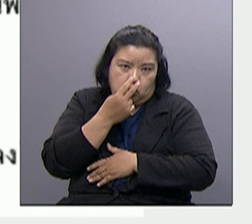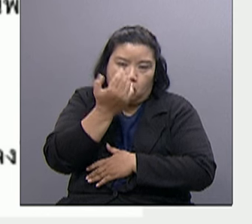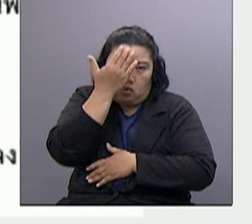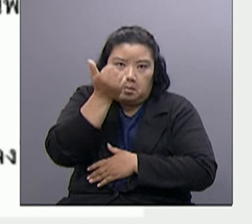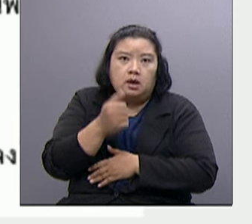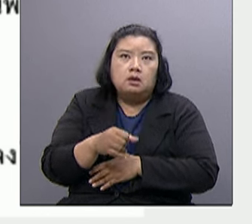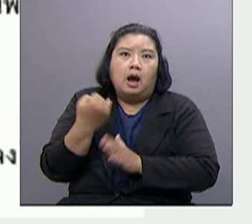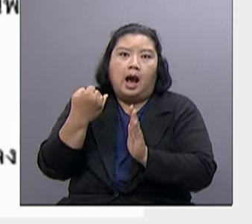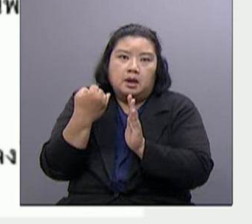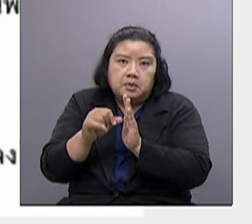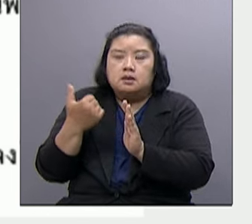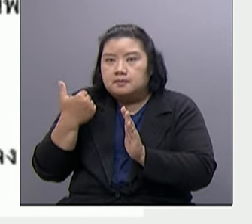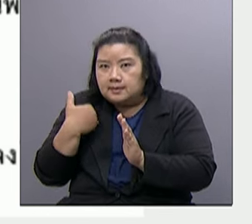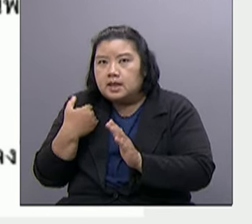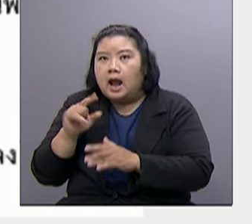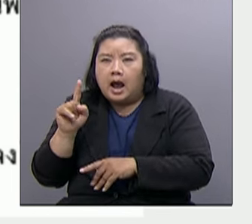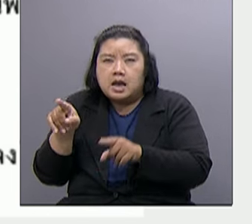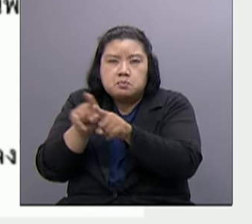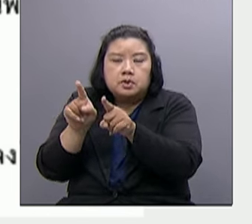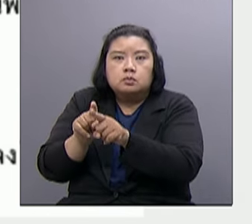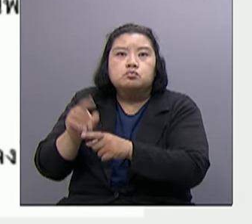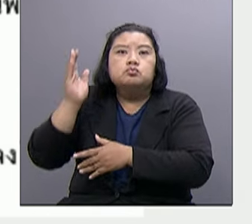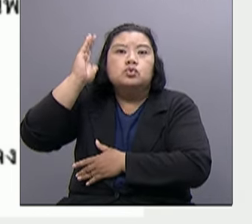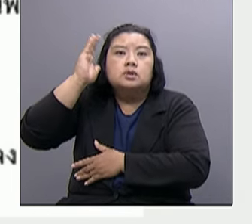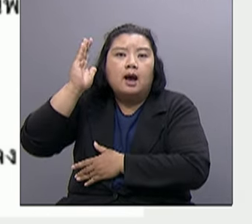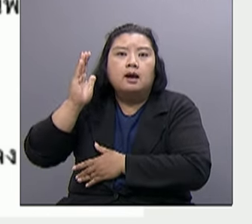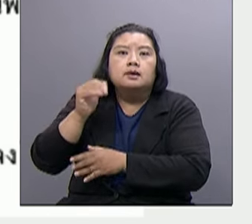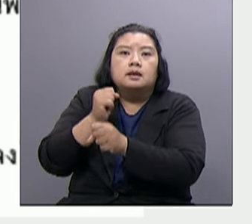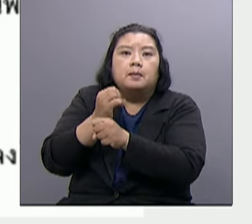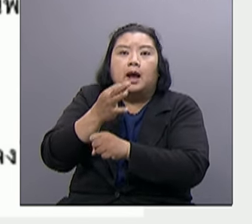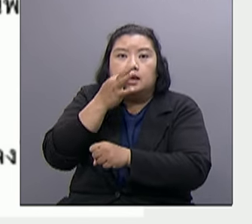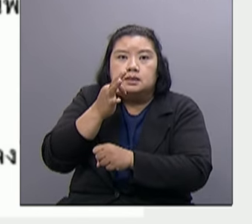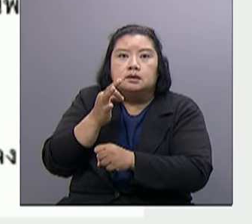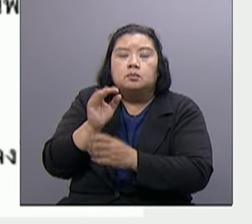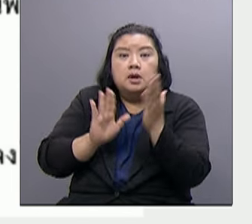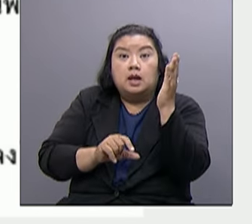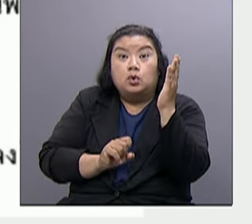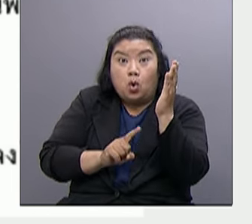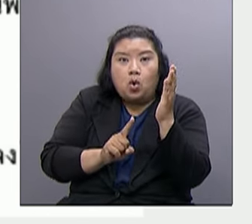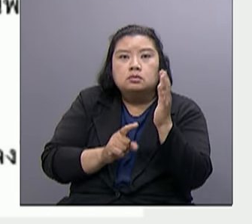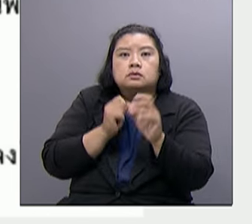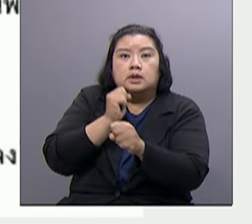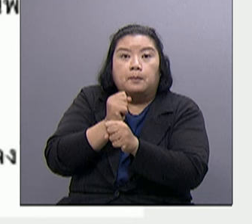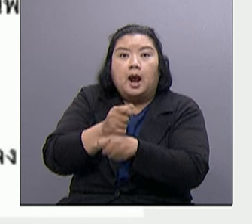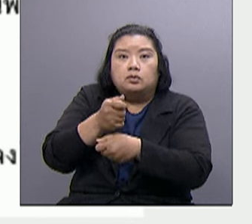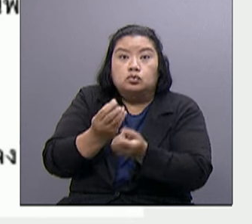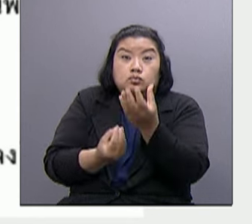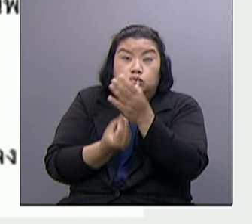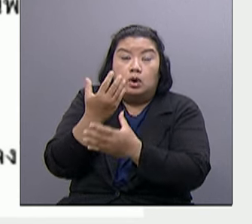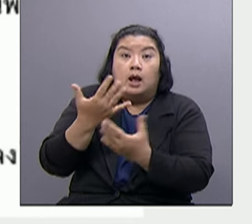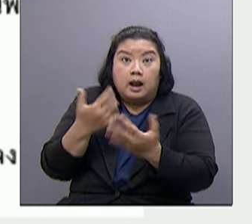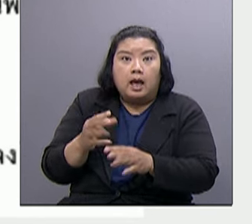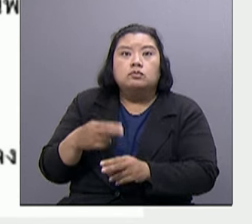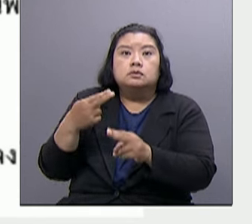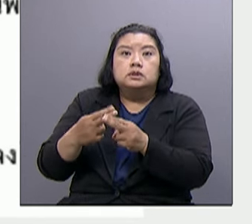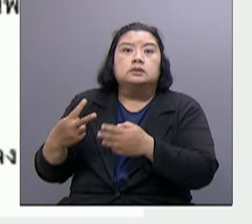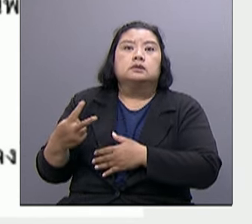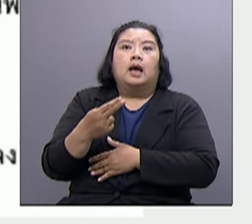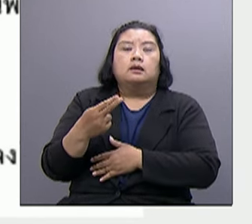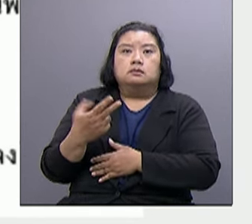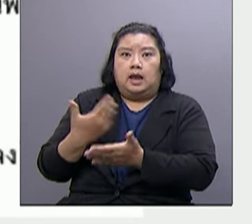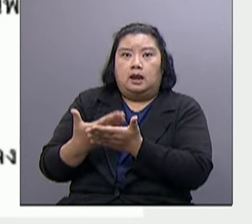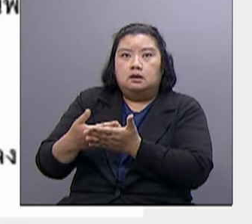มบงการนะคะกรณีหนุ่มชาวสวนจังหวัดนครศรีธรรมราชถูกตัดสิทธิ์สมัครสว.และแฉว่าเบื้องหลังถูกว่าจ้างสมัครด้วยเ